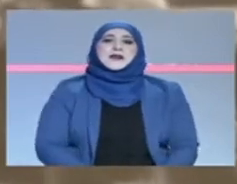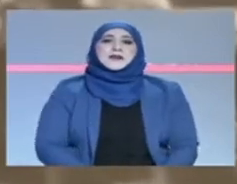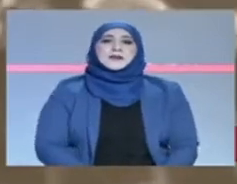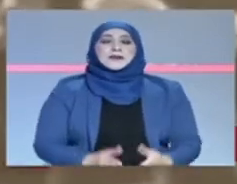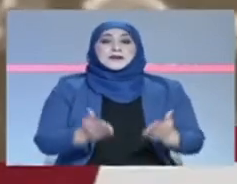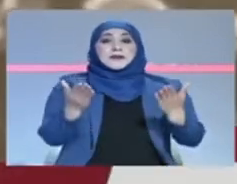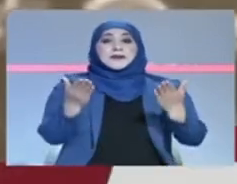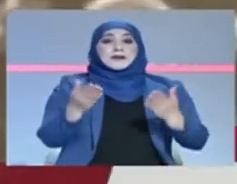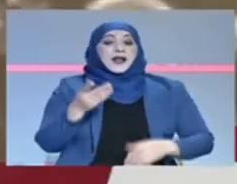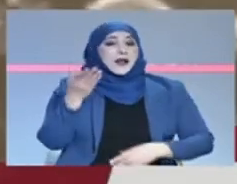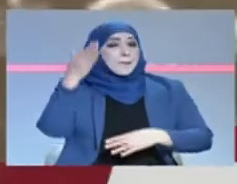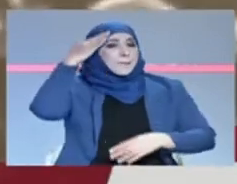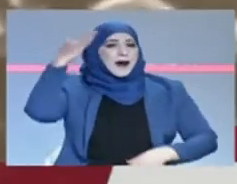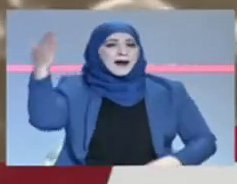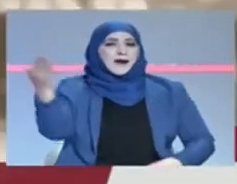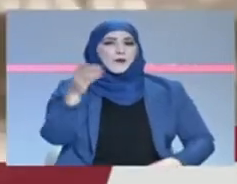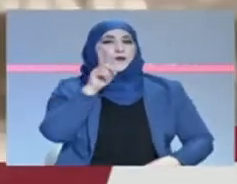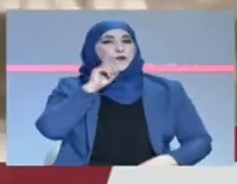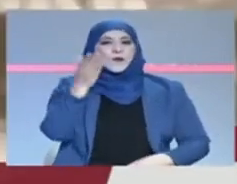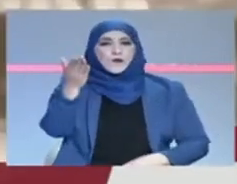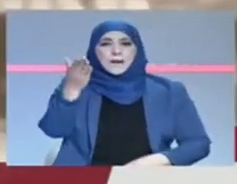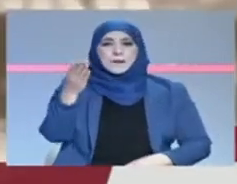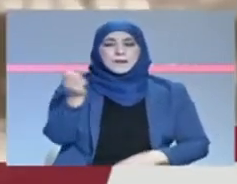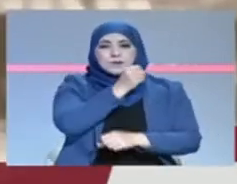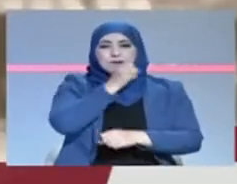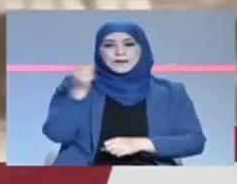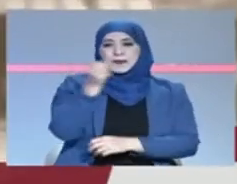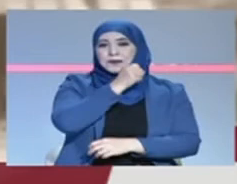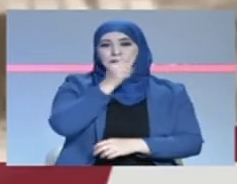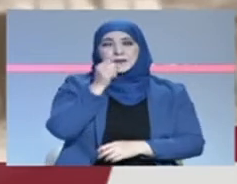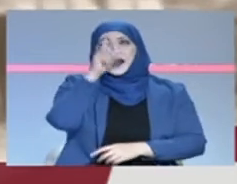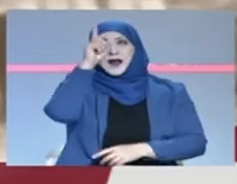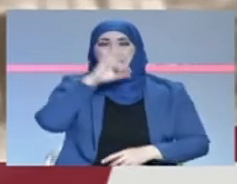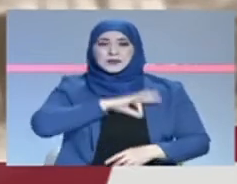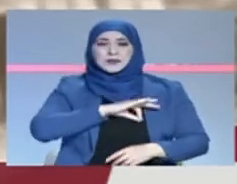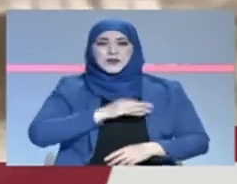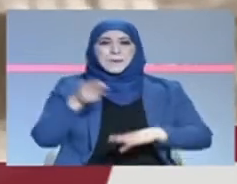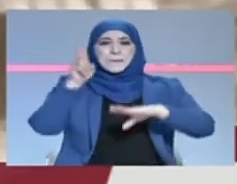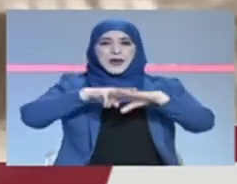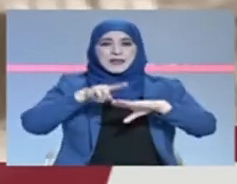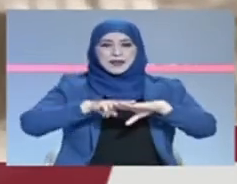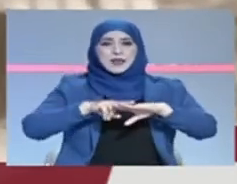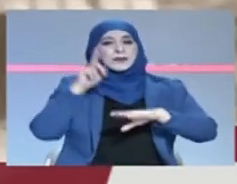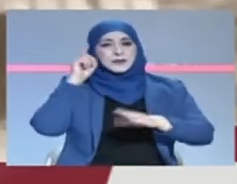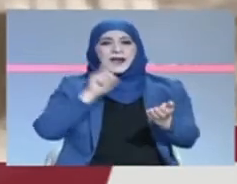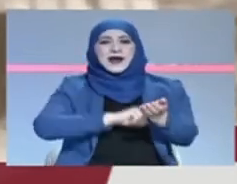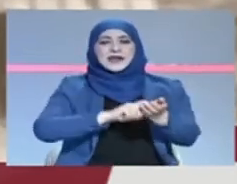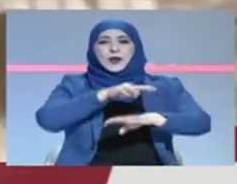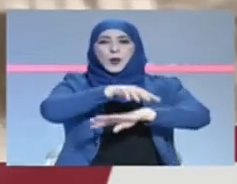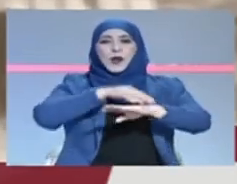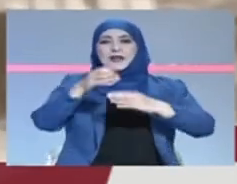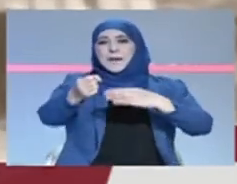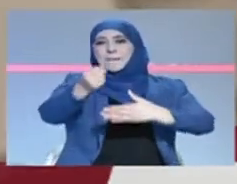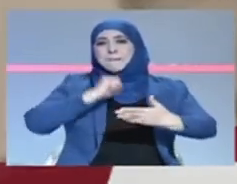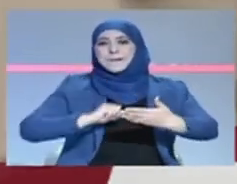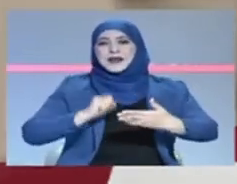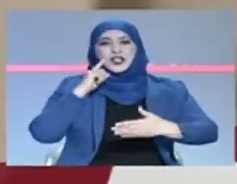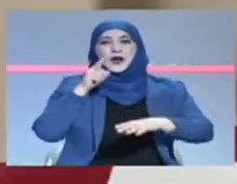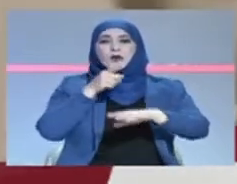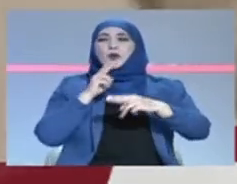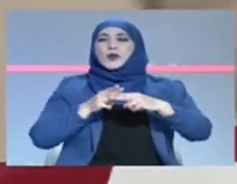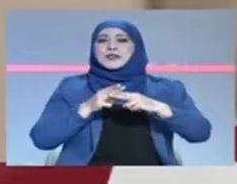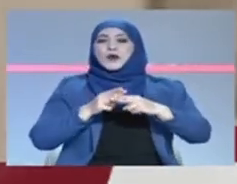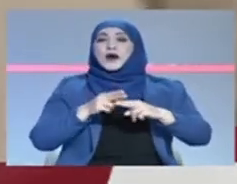من أبرز أصوات المعهد الرشيدي هي الفنانة الراحلة زهيرة سالم، أصيلة ولاية باجة، واسمها